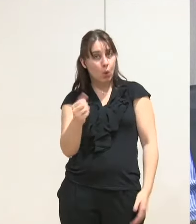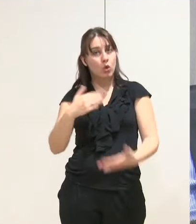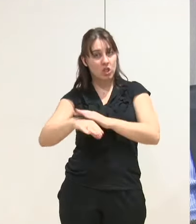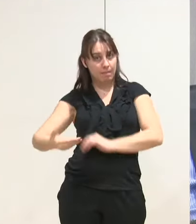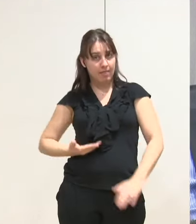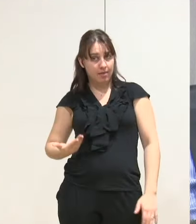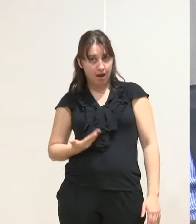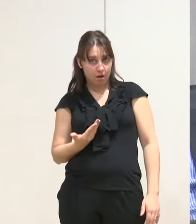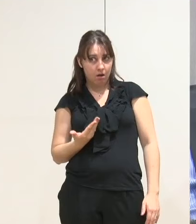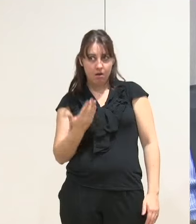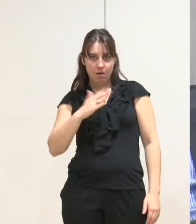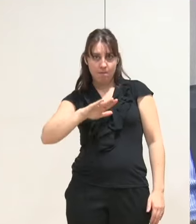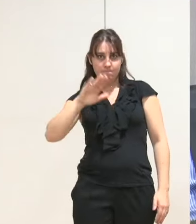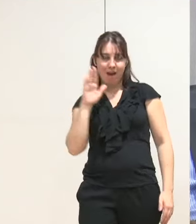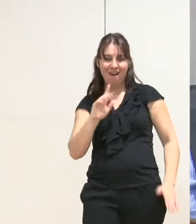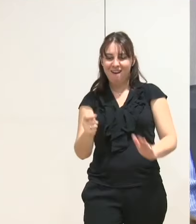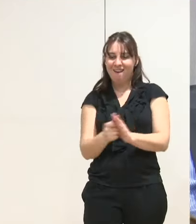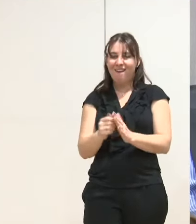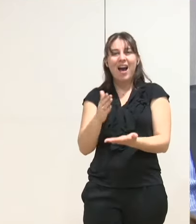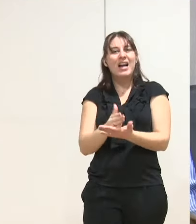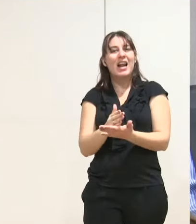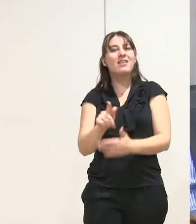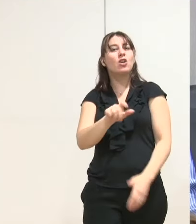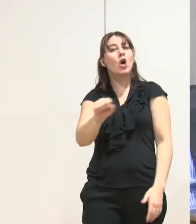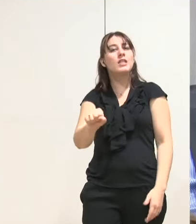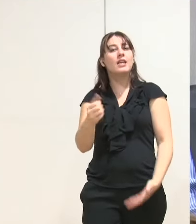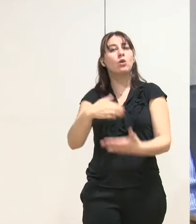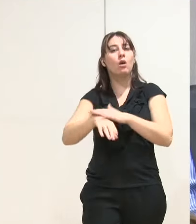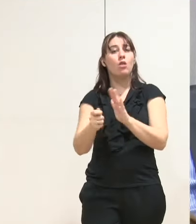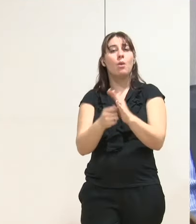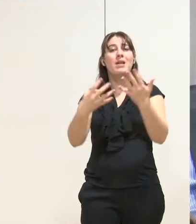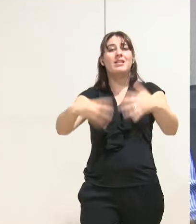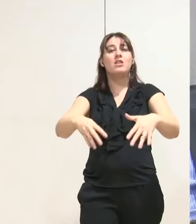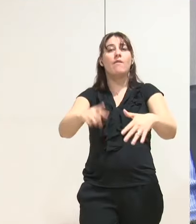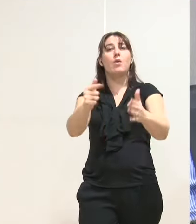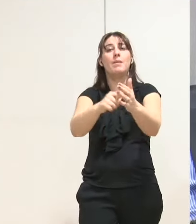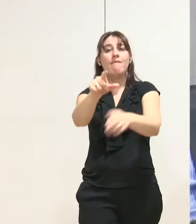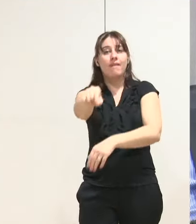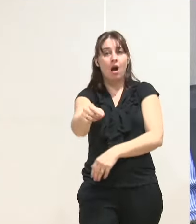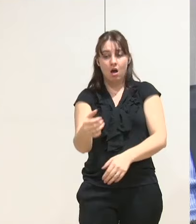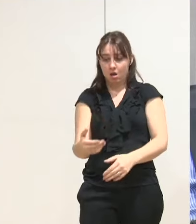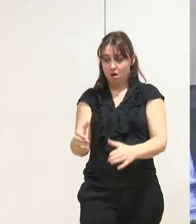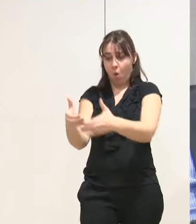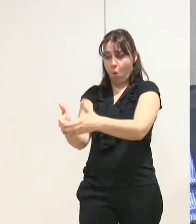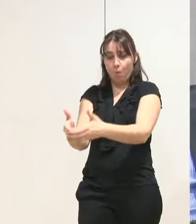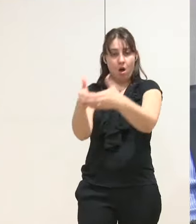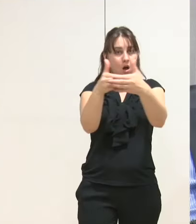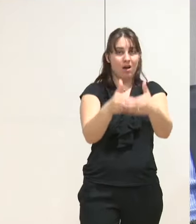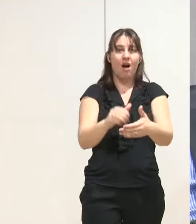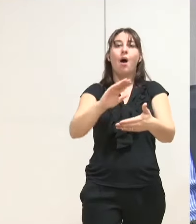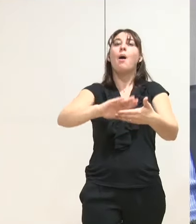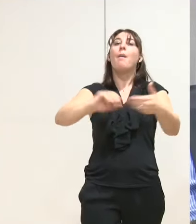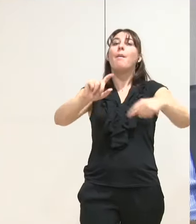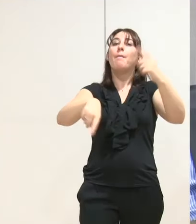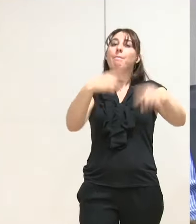enfants qui seront en grande setion rentrée secolaire 2019- 2020 on sait pas dans quelle classe primaire